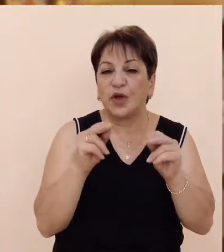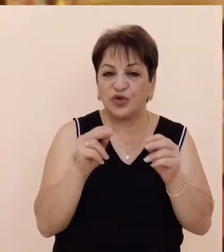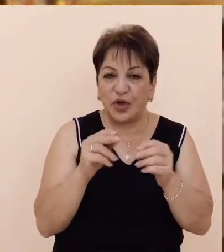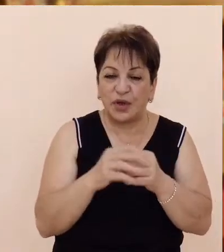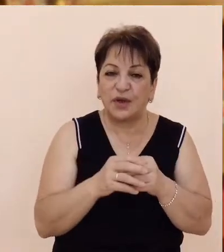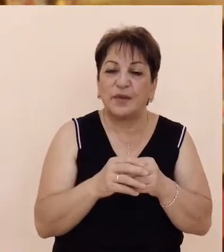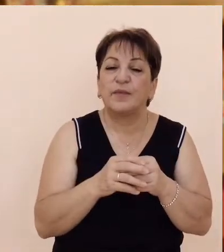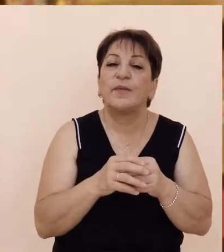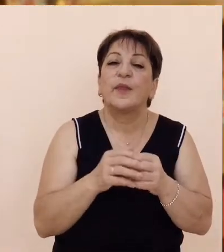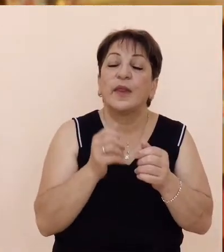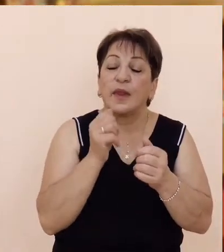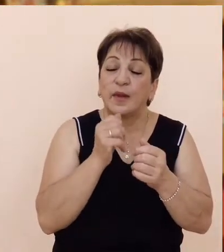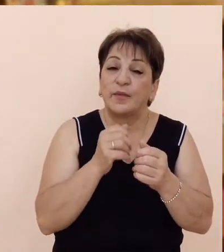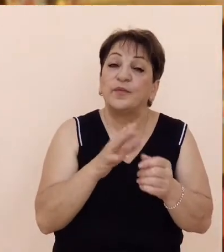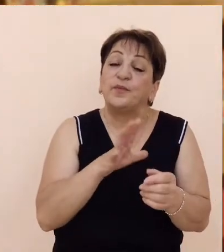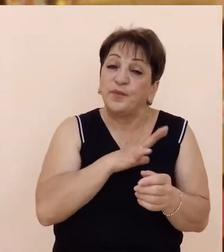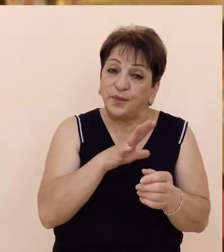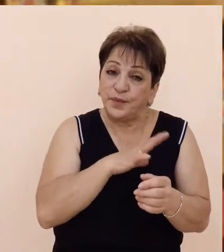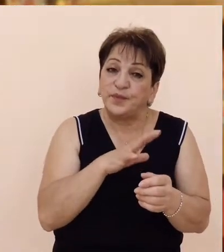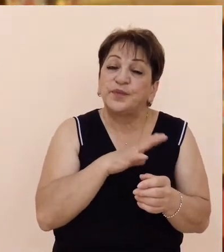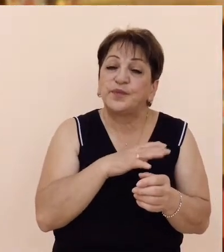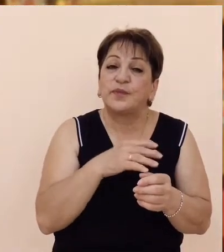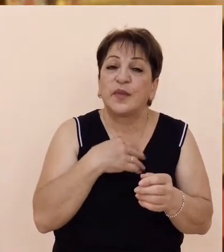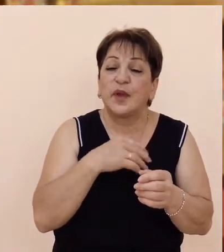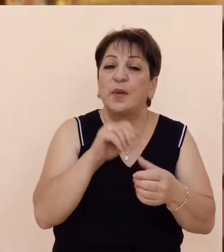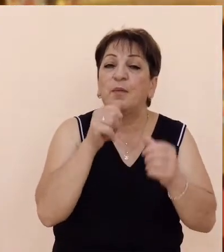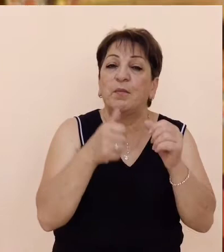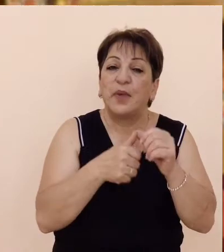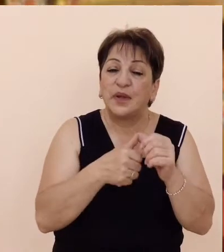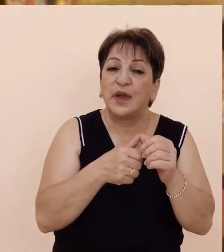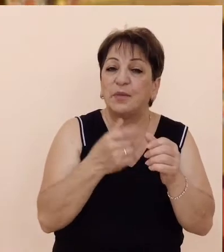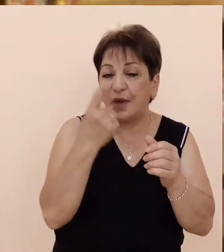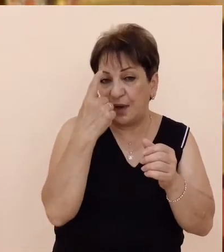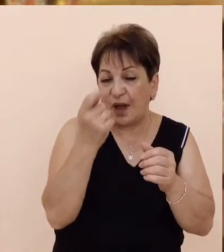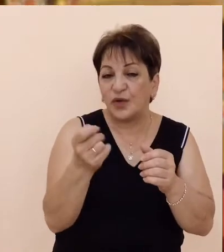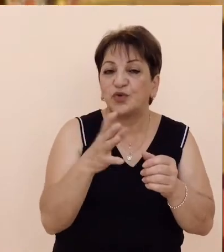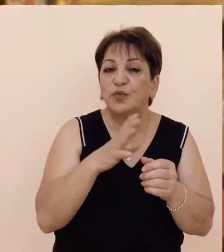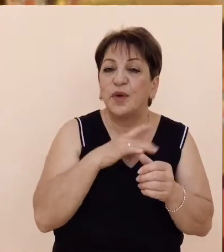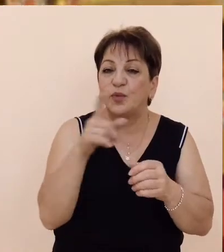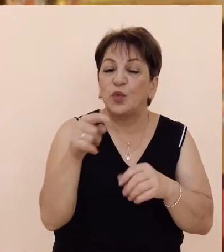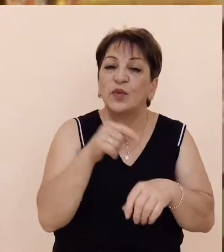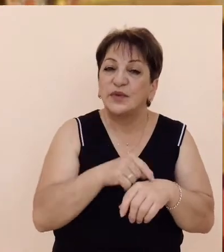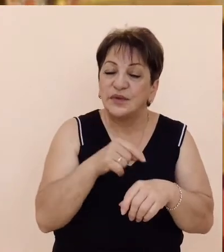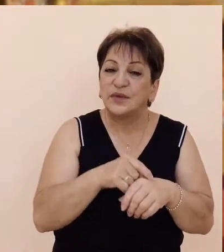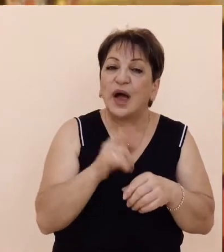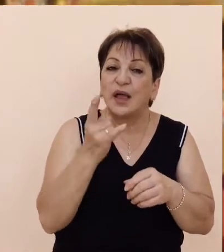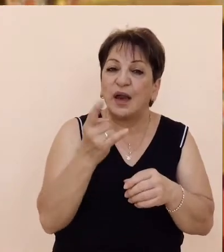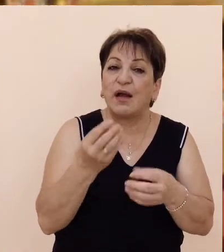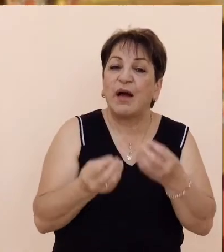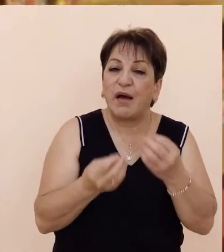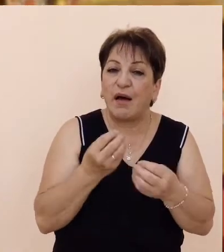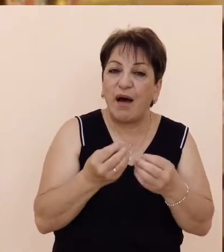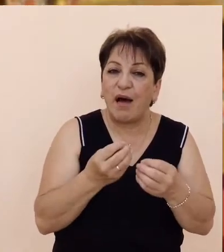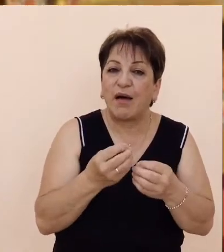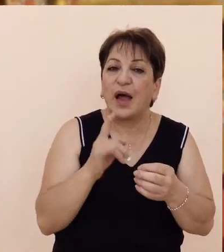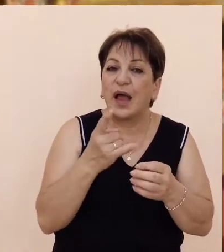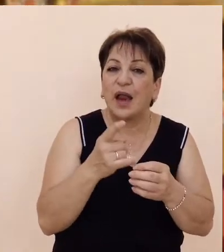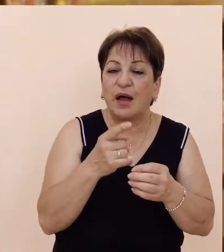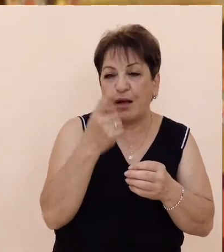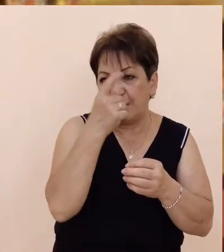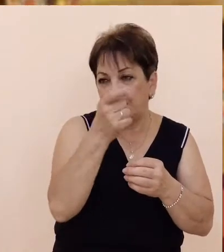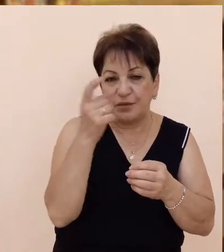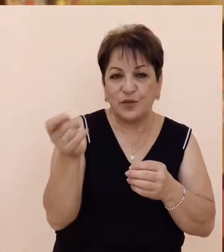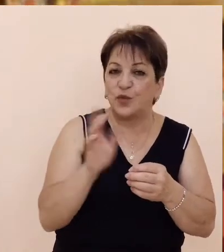Շատ ժամանակ, երբ փորձում եմ մտերիմներիս ասել, որ սկան երեխայի խաղը, երեխան սկսում է